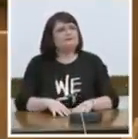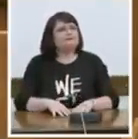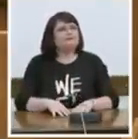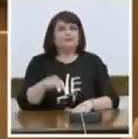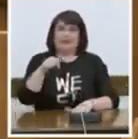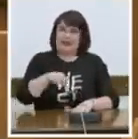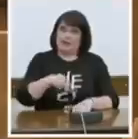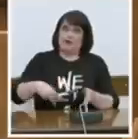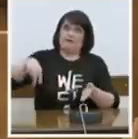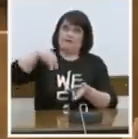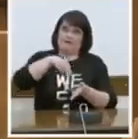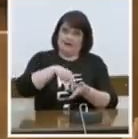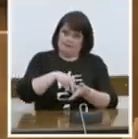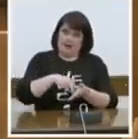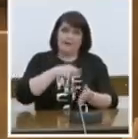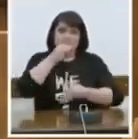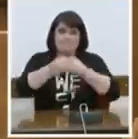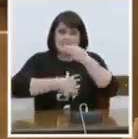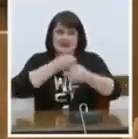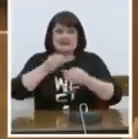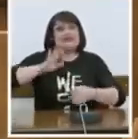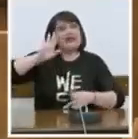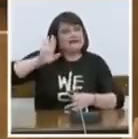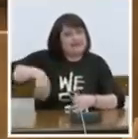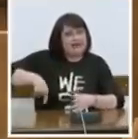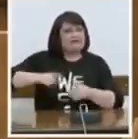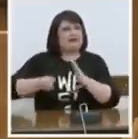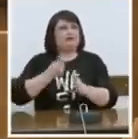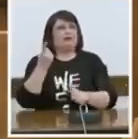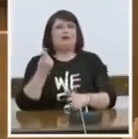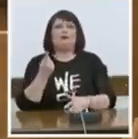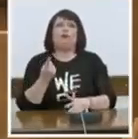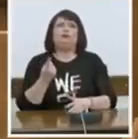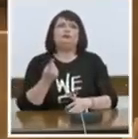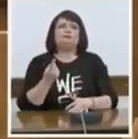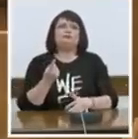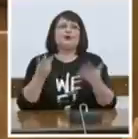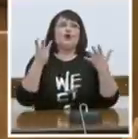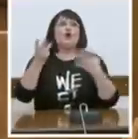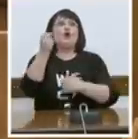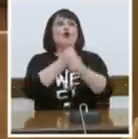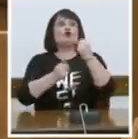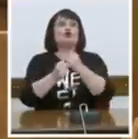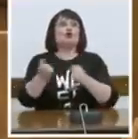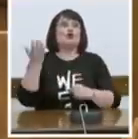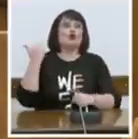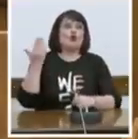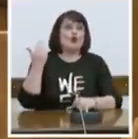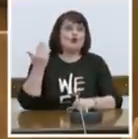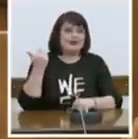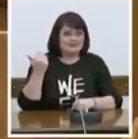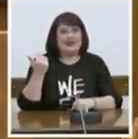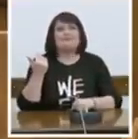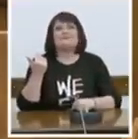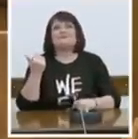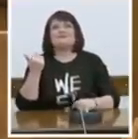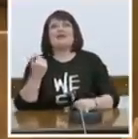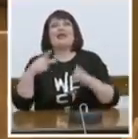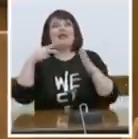βήμα μίλησα για τελευταία φορά πριν από 8 χρόνια, τον Αύγουστο του